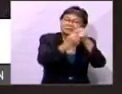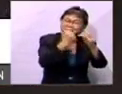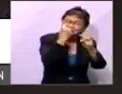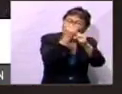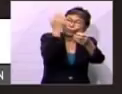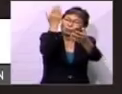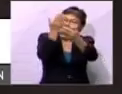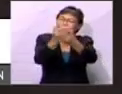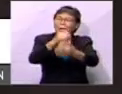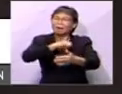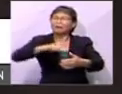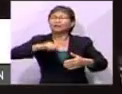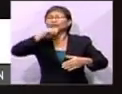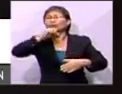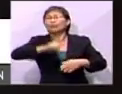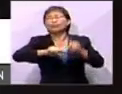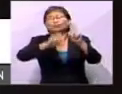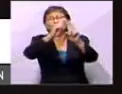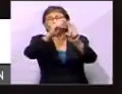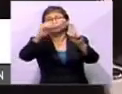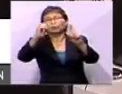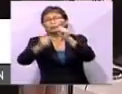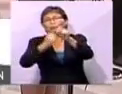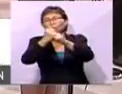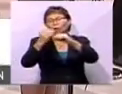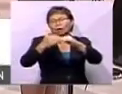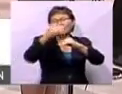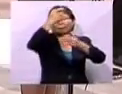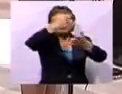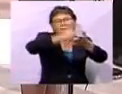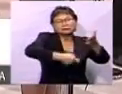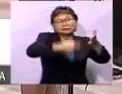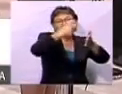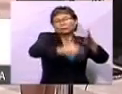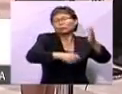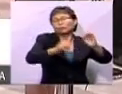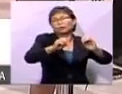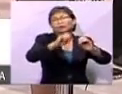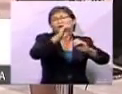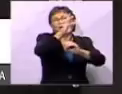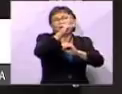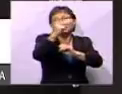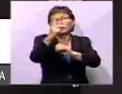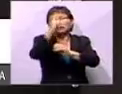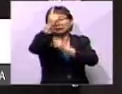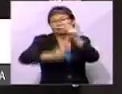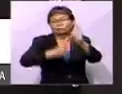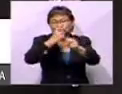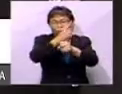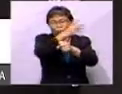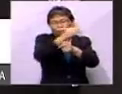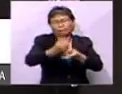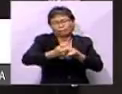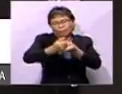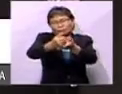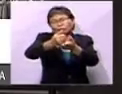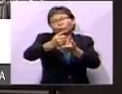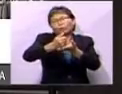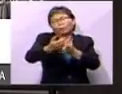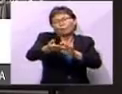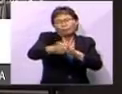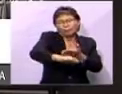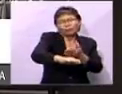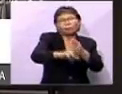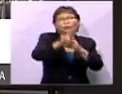sehingga ahli berumur 100 tahun, pelepasan cukai pendapatan maksimum RM6,000 setahun dan bantuan kematian